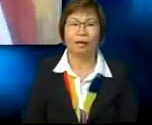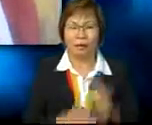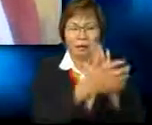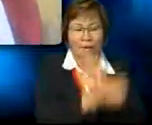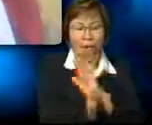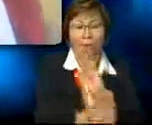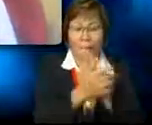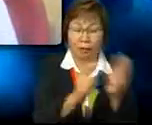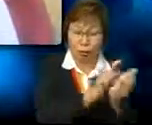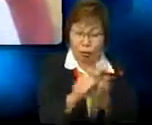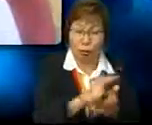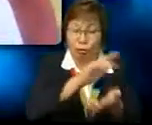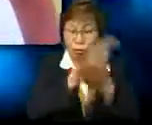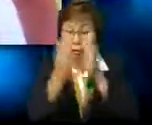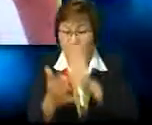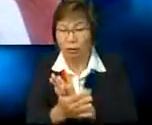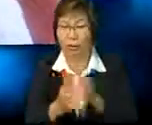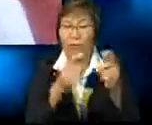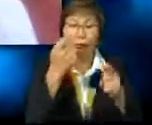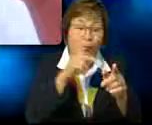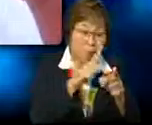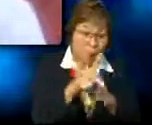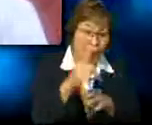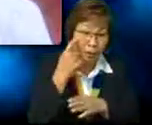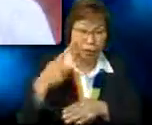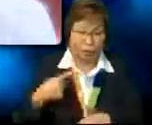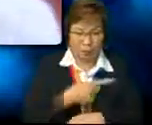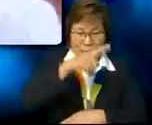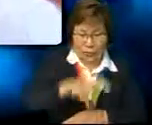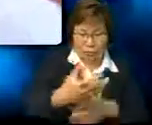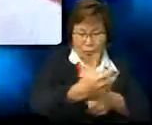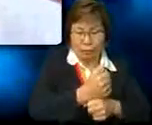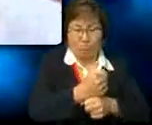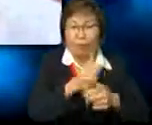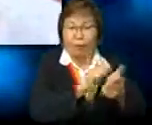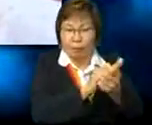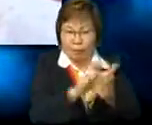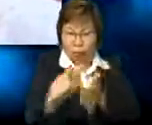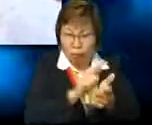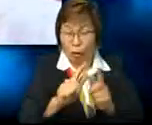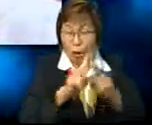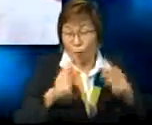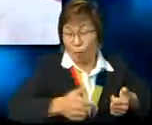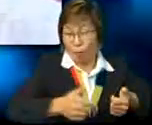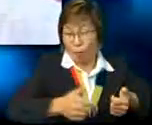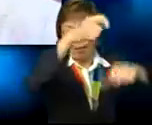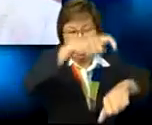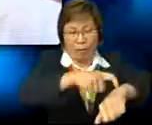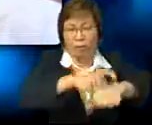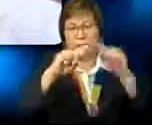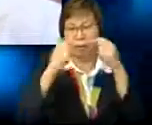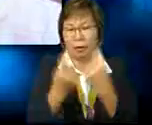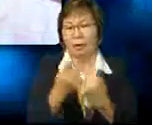Kelayakan untuk menjadi seorang pakar mata, pertama sekali kita haruslah mendapat keputusan yang amat baik semasa tingkatan 5